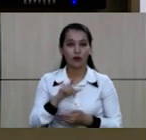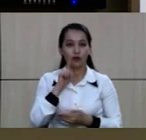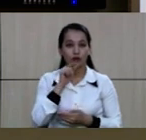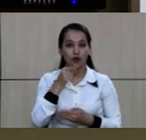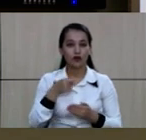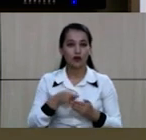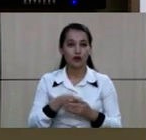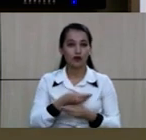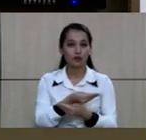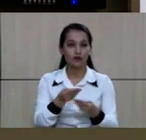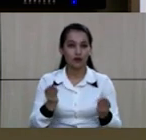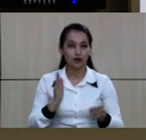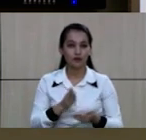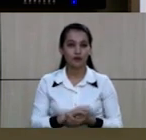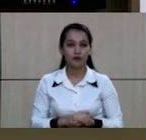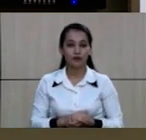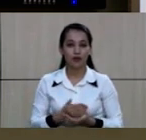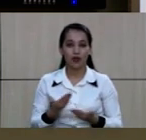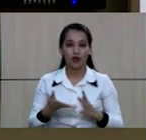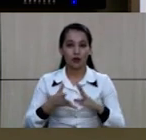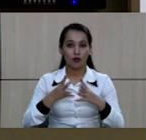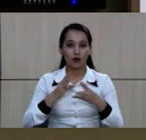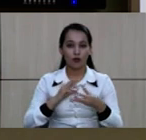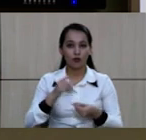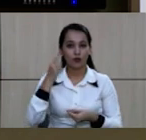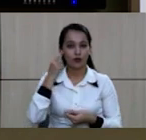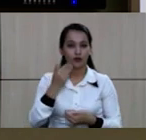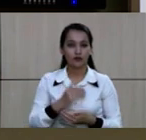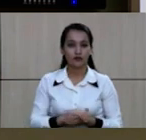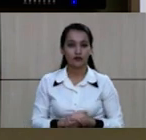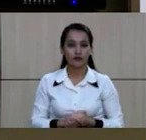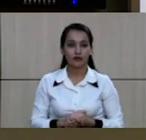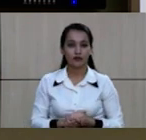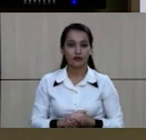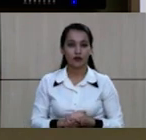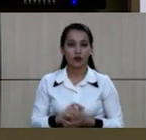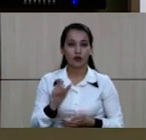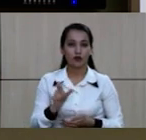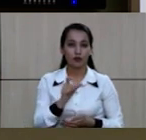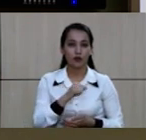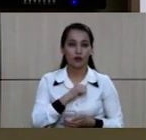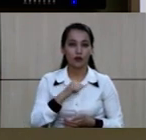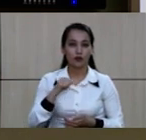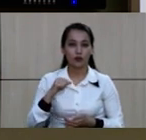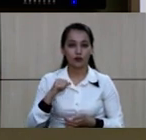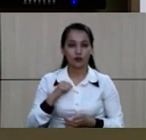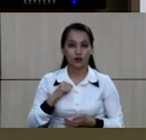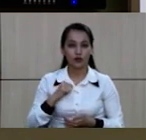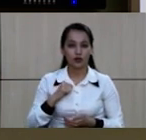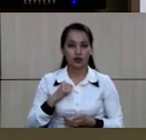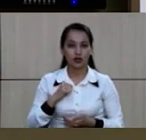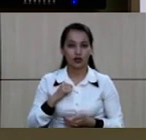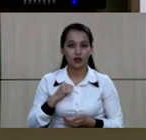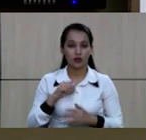ем қилади. Демак, бу ердан қандай хулоса келиб чиқади азиз ўқувчилар? Demak, hech kim o'zini haddini unutmasligi, har